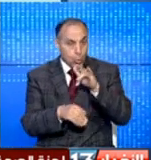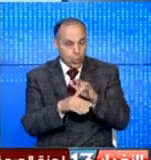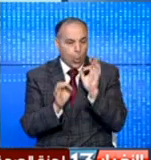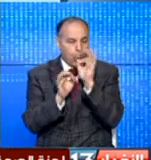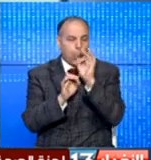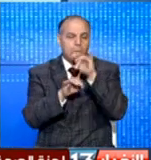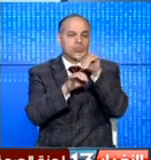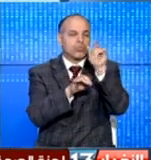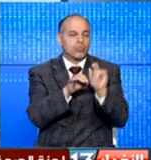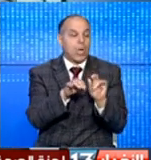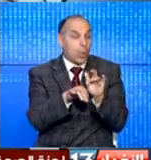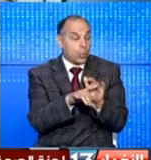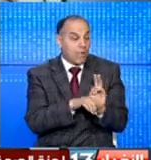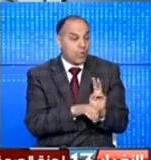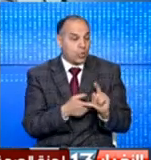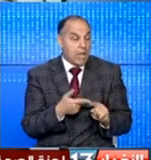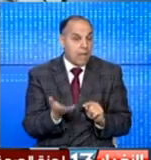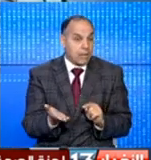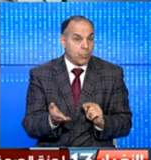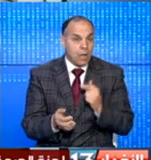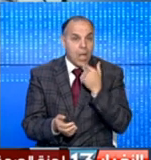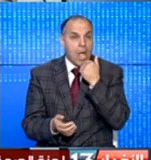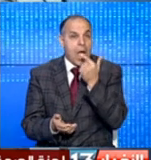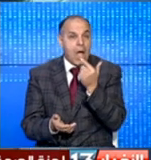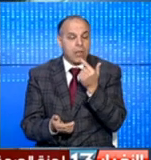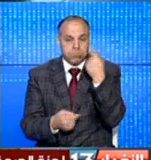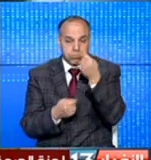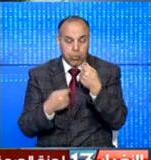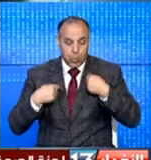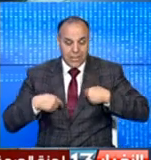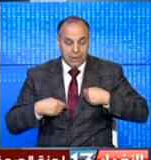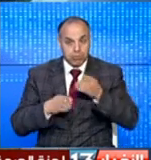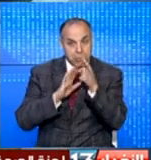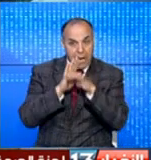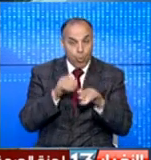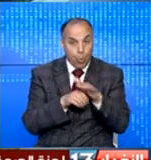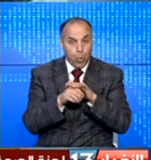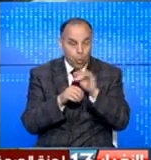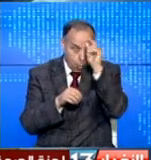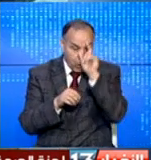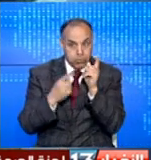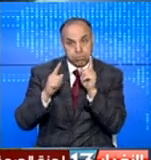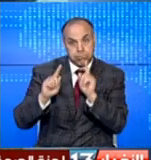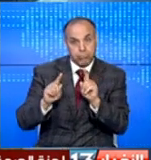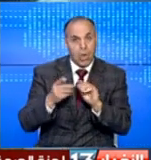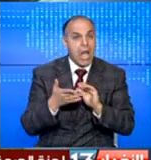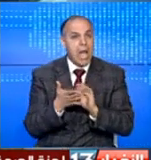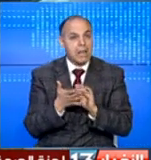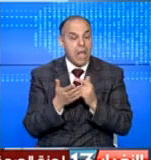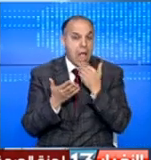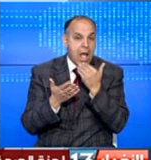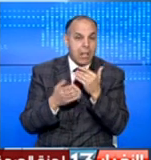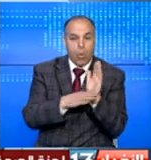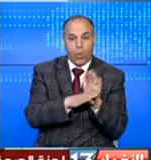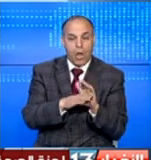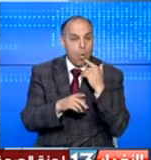أي حالة اشتباه بالإصابة بالفيروس الذي وضعت الوزارة استراتيجية وطنية لمجابهته تعتمد